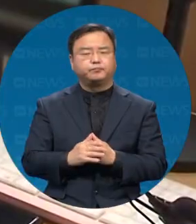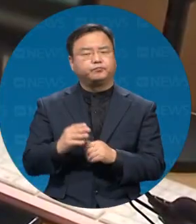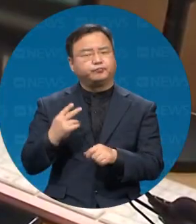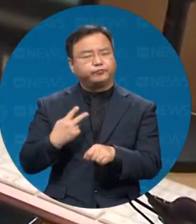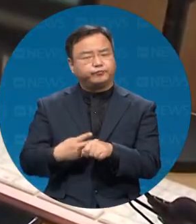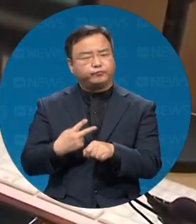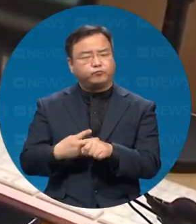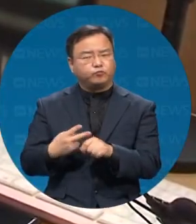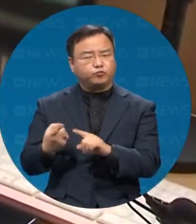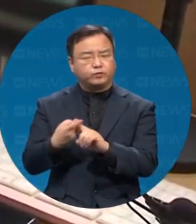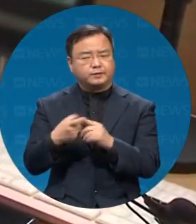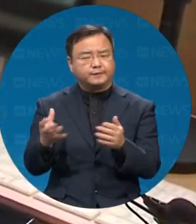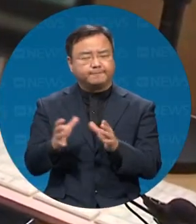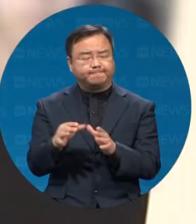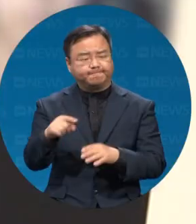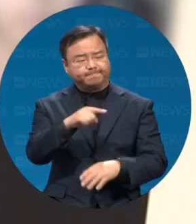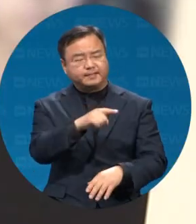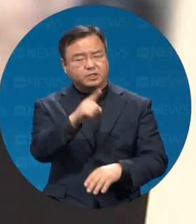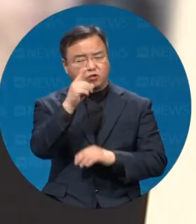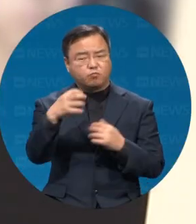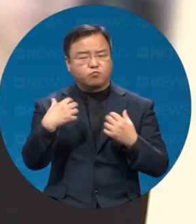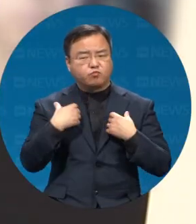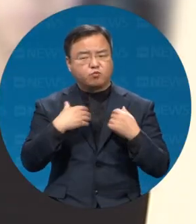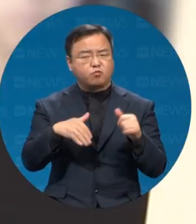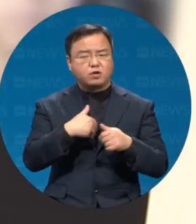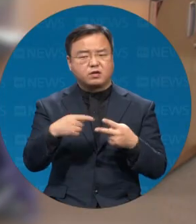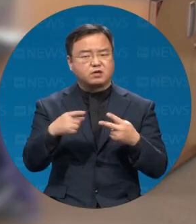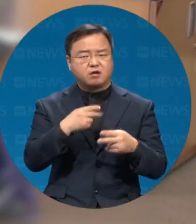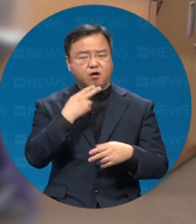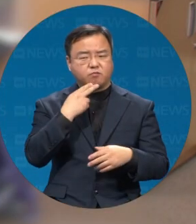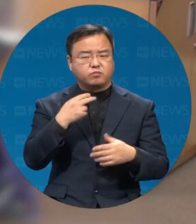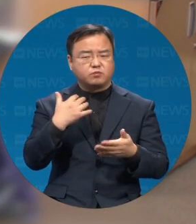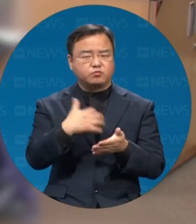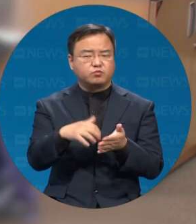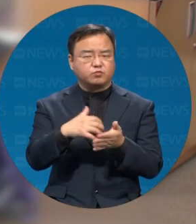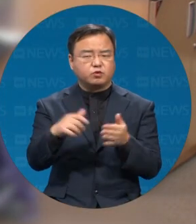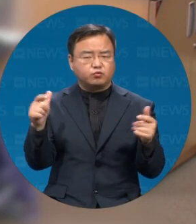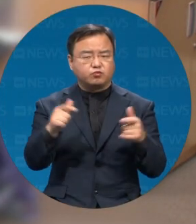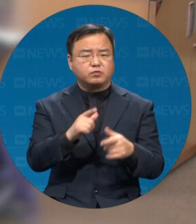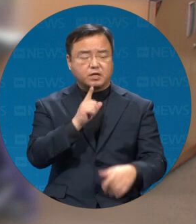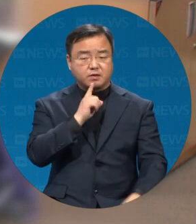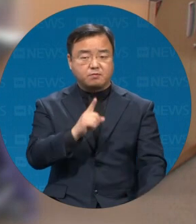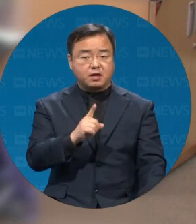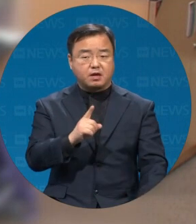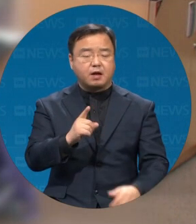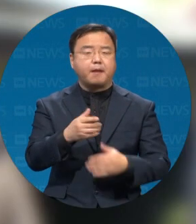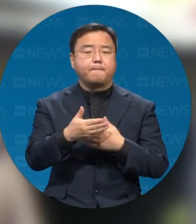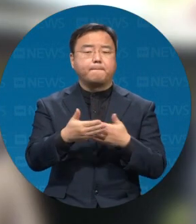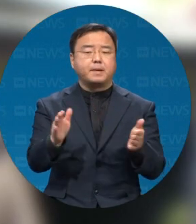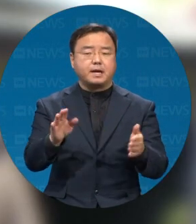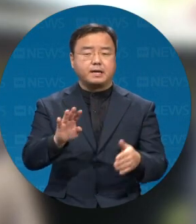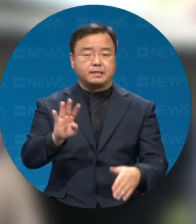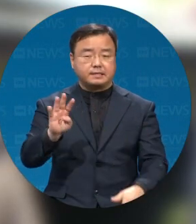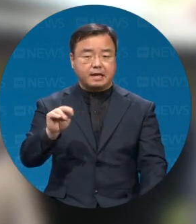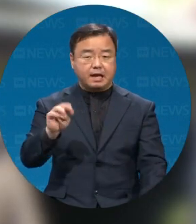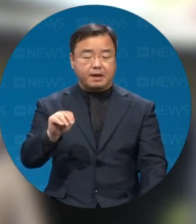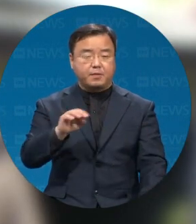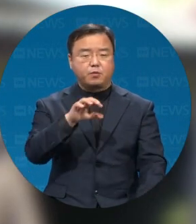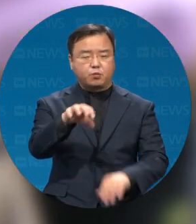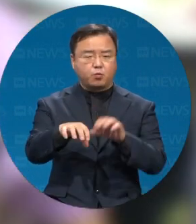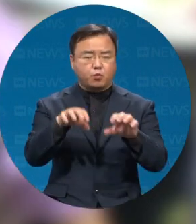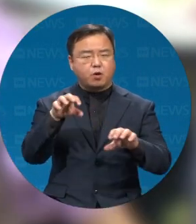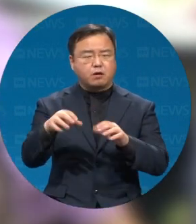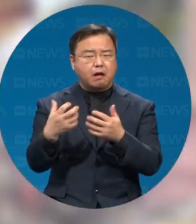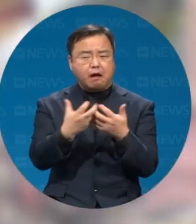정부가 정원의 줄인다 며 반발하고 있습니다 여전히 학급 사망 9시 과 미라크 비어서 거리두기 등 콜은 아이구